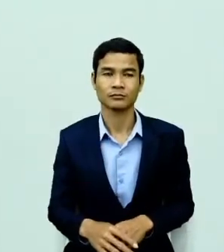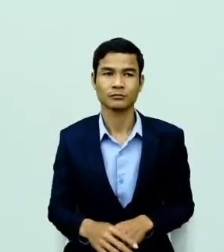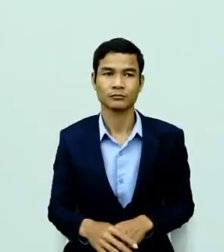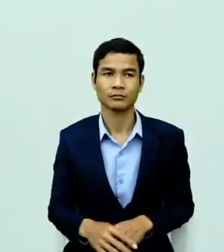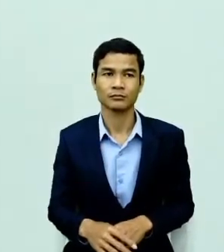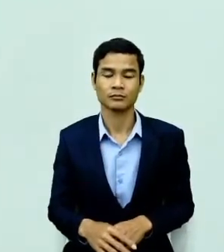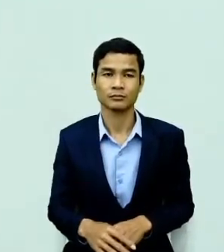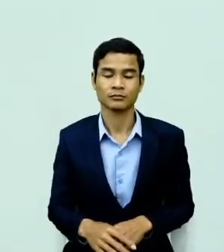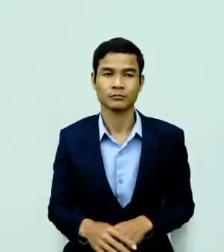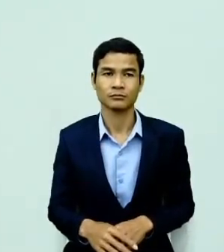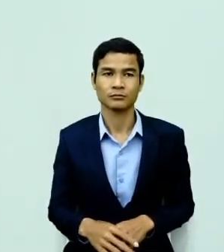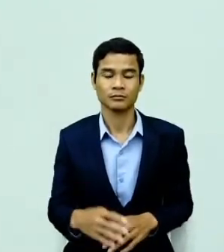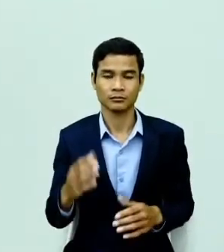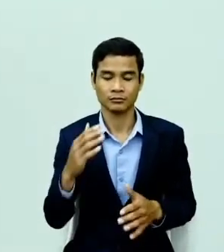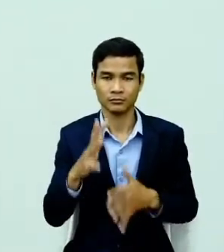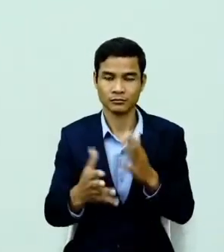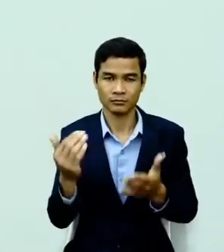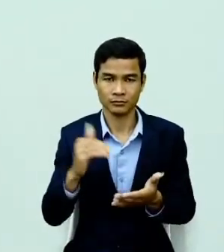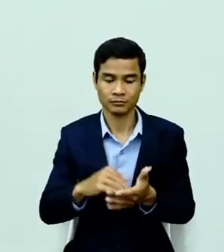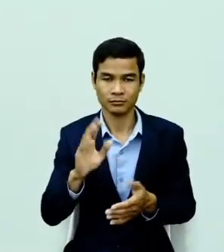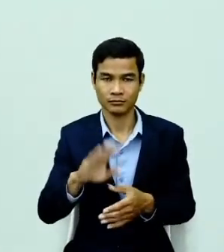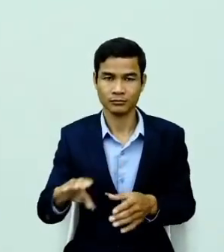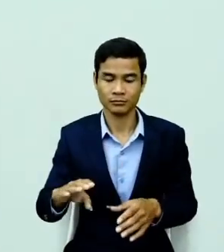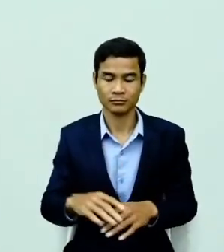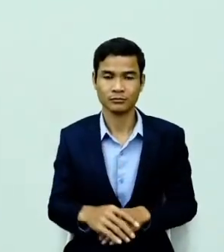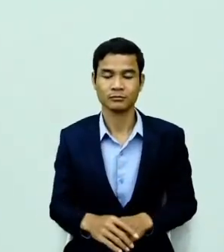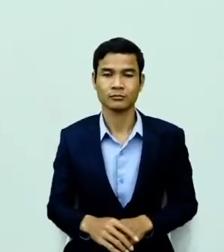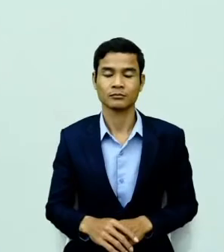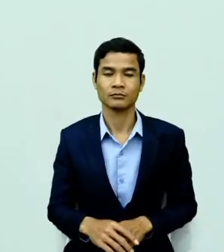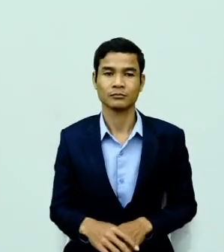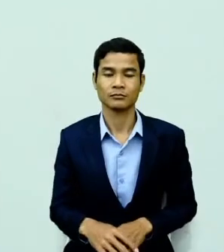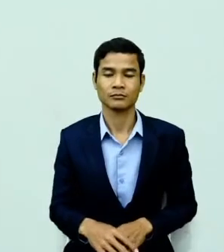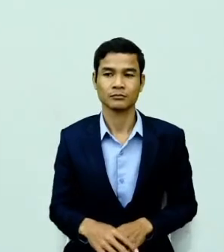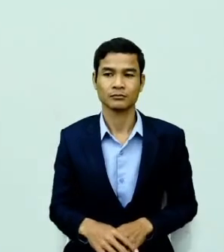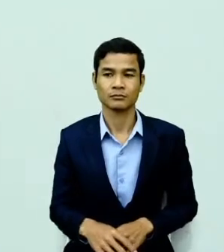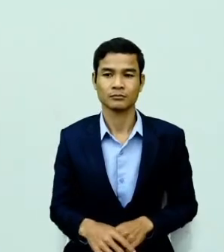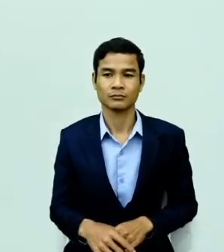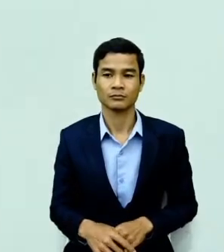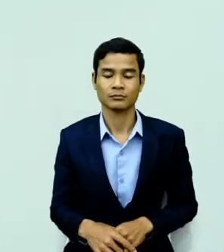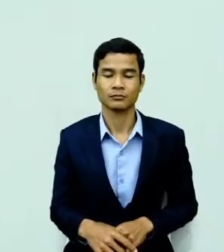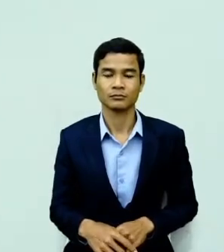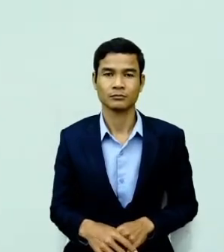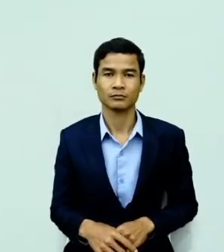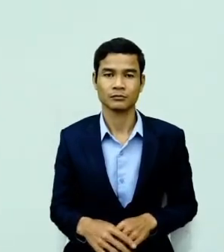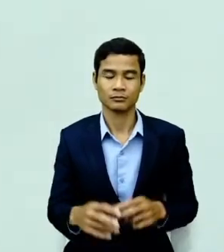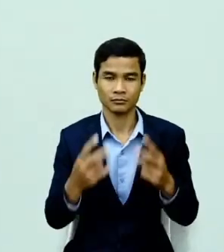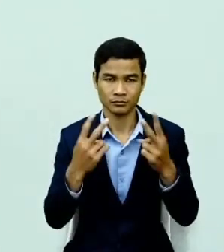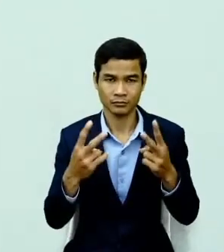អានម្ដងទៀត